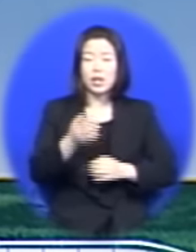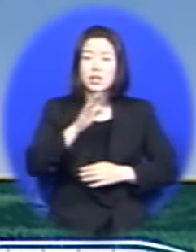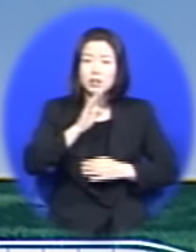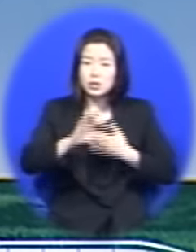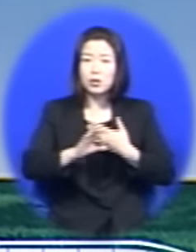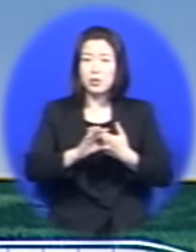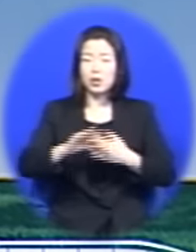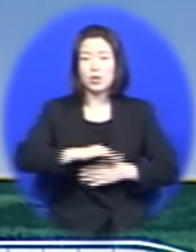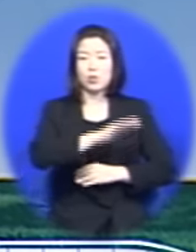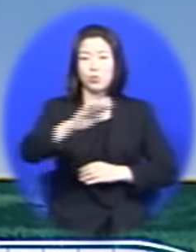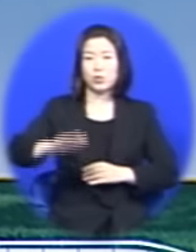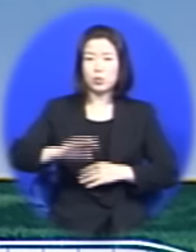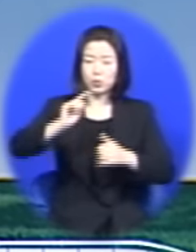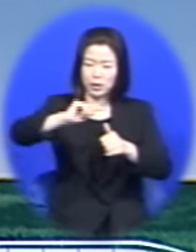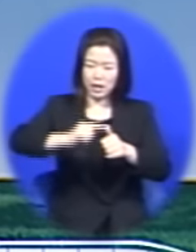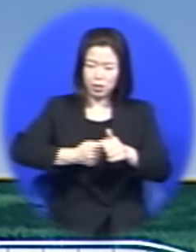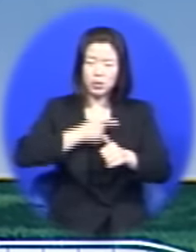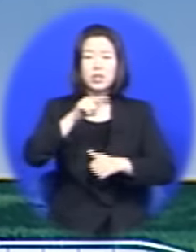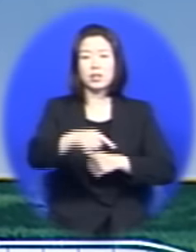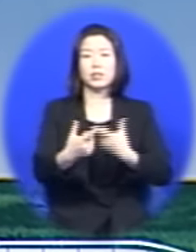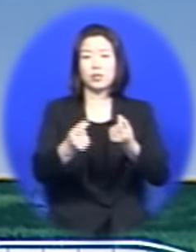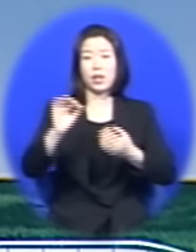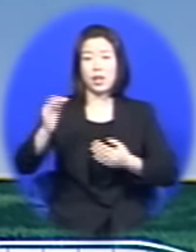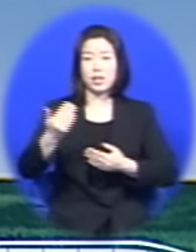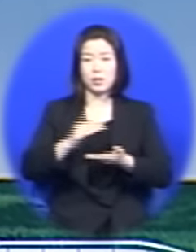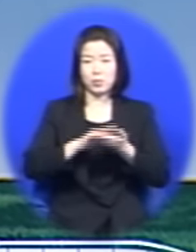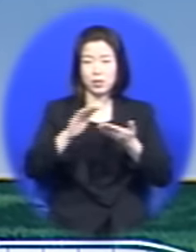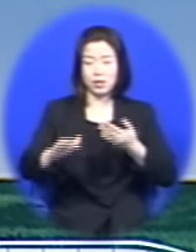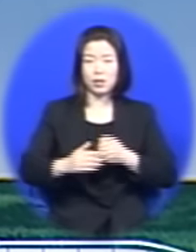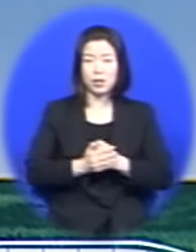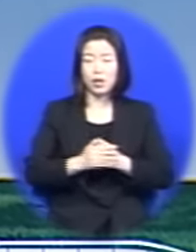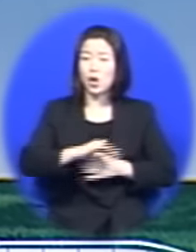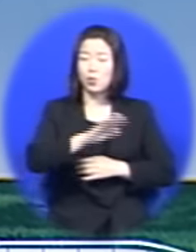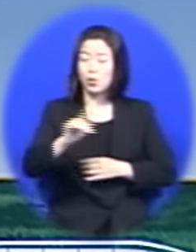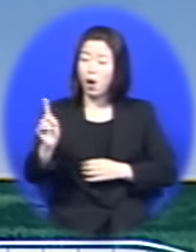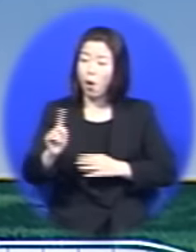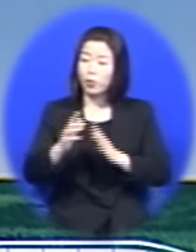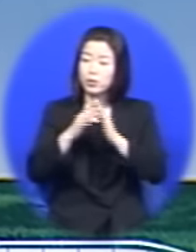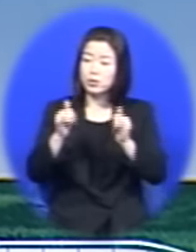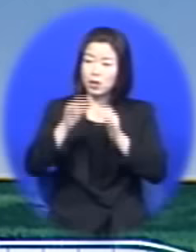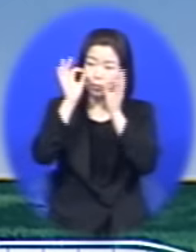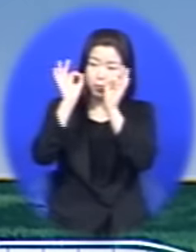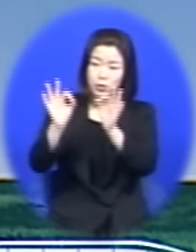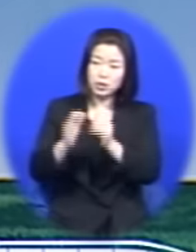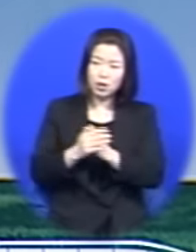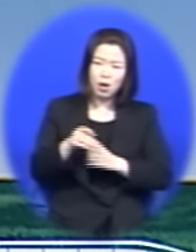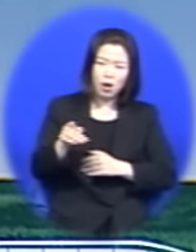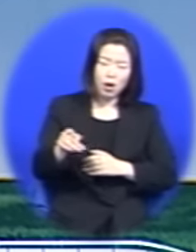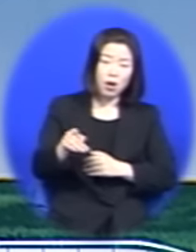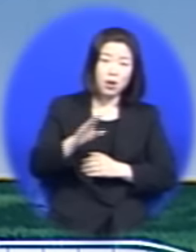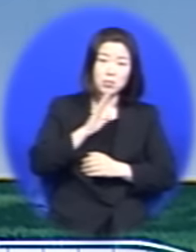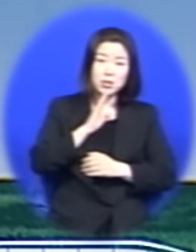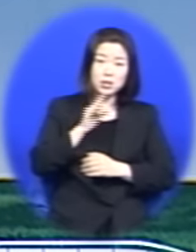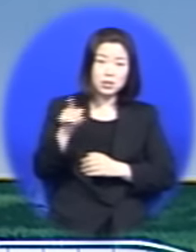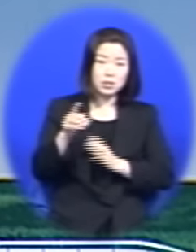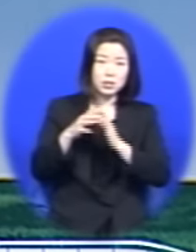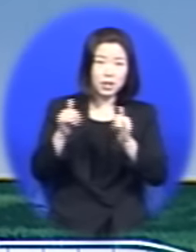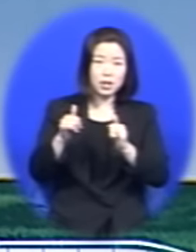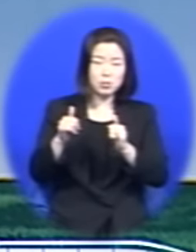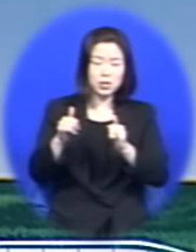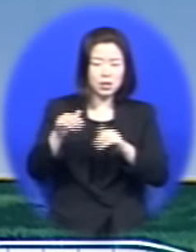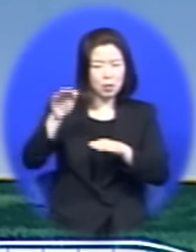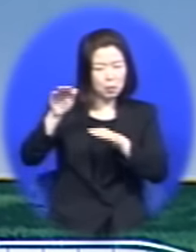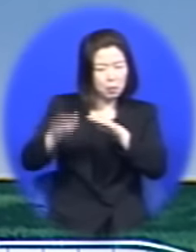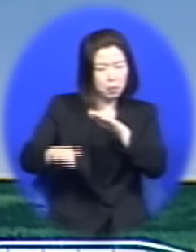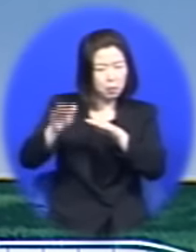그러면 우리도 당연히 그래야 되는 거죠. 우리가 어떤 사람을 보니까 정말 그 사람이 수준이